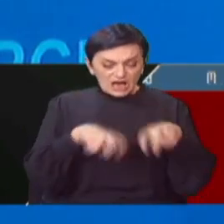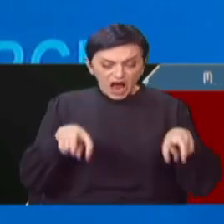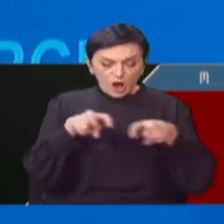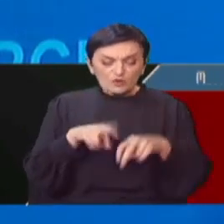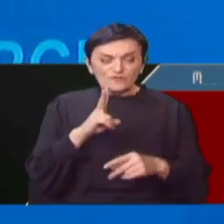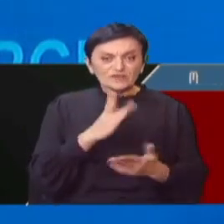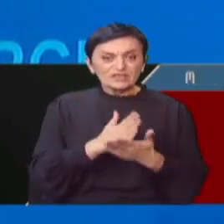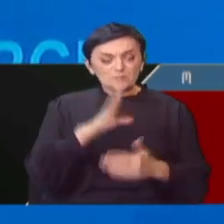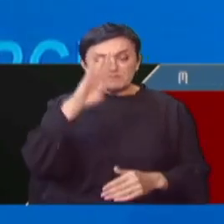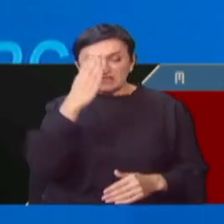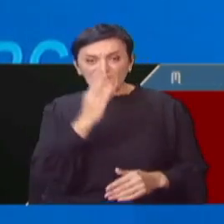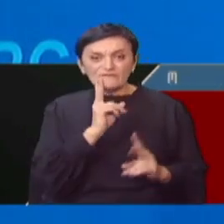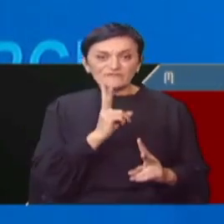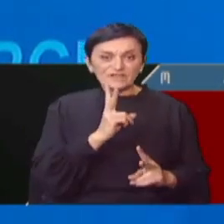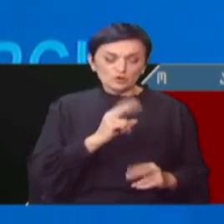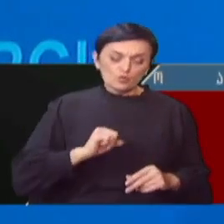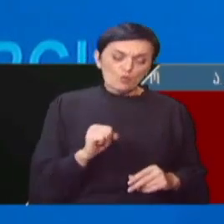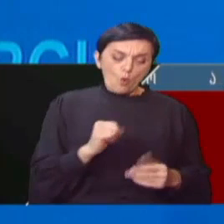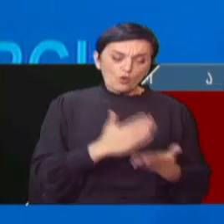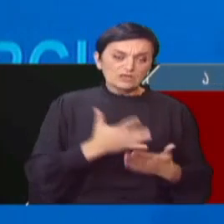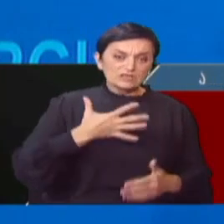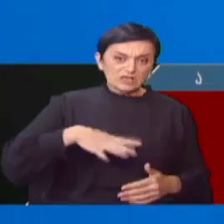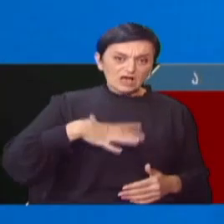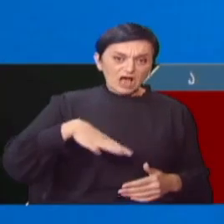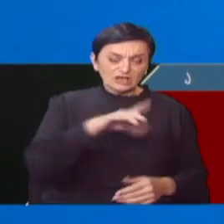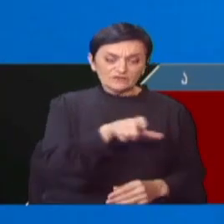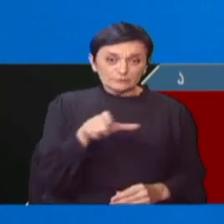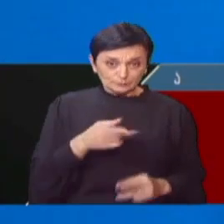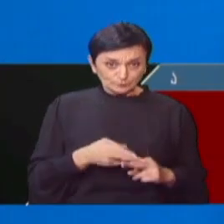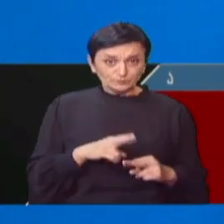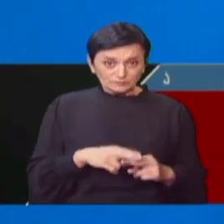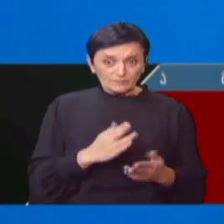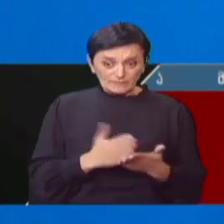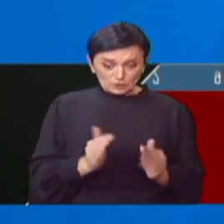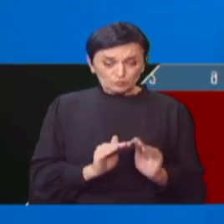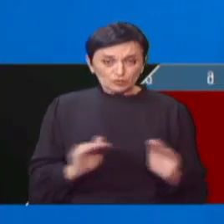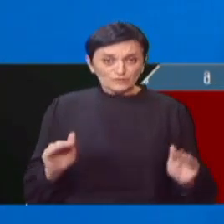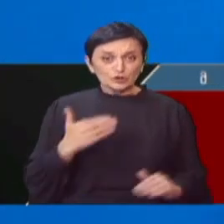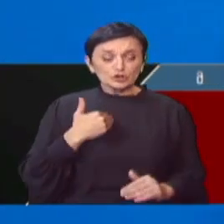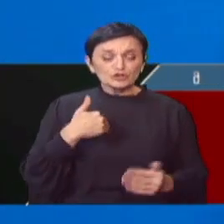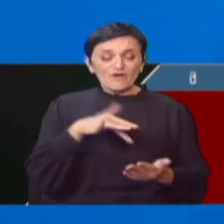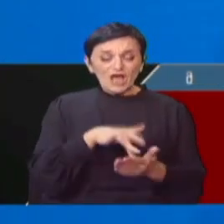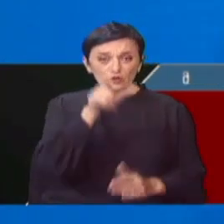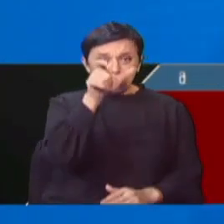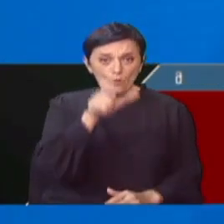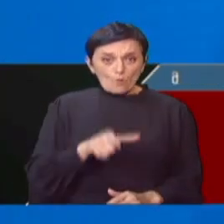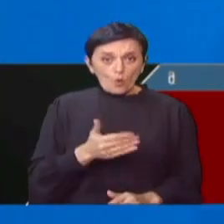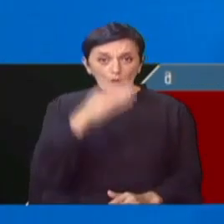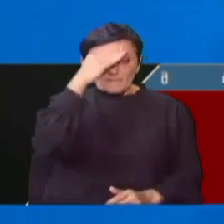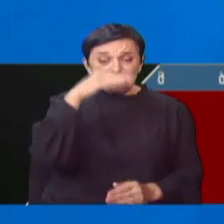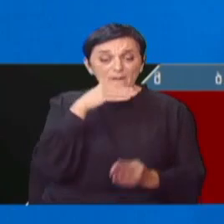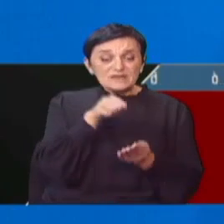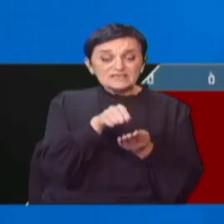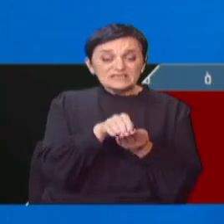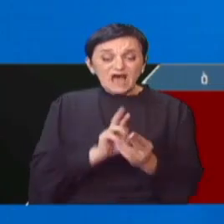თუ ვინა ამტერი და ვინა მოყარე საქართველოს და ქართველი ხალხის. ანა ეს არის მშვიდობა, როდესაც ჩვენს მოქალაქეს, რომელიც მამის